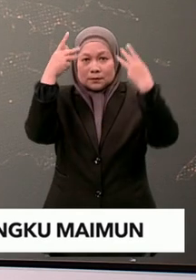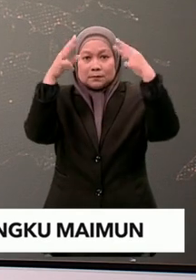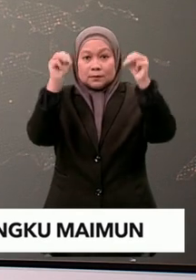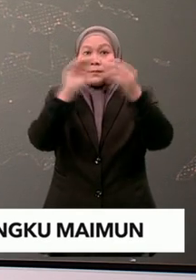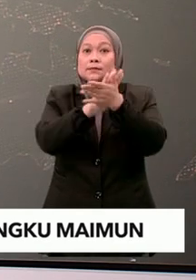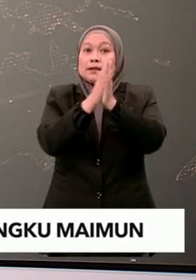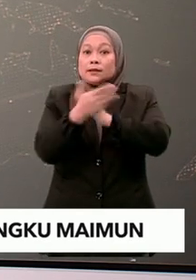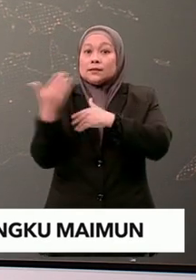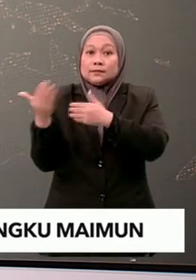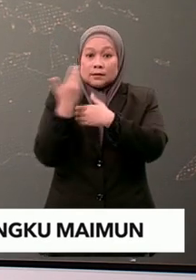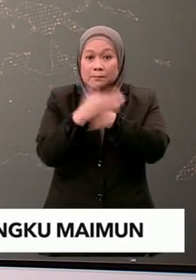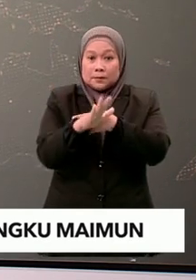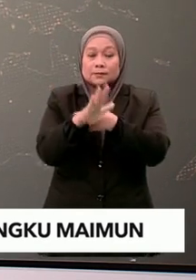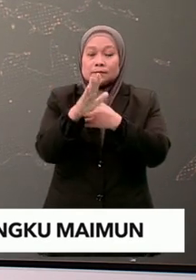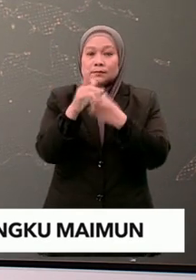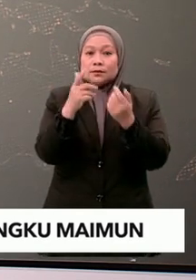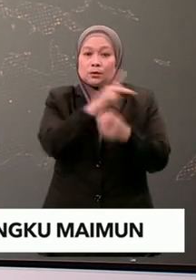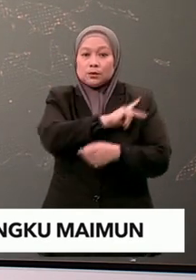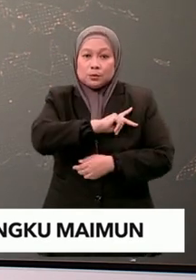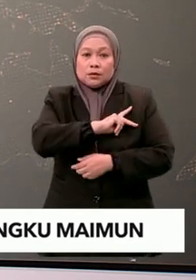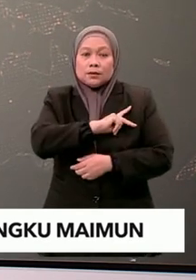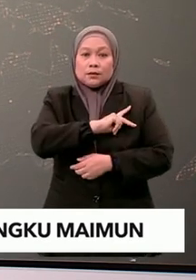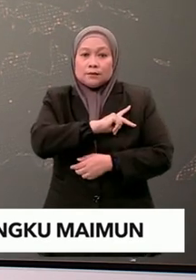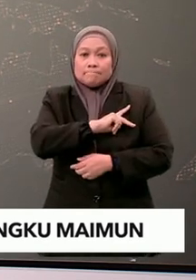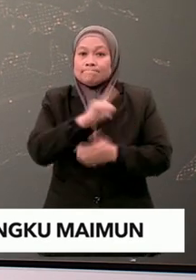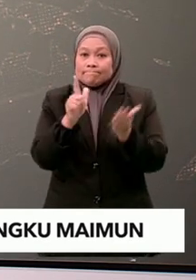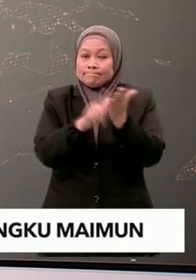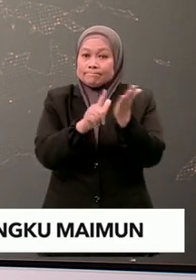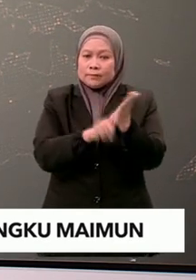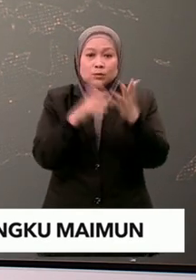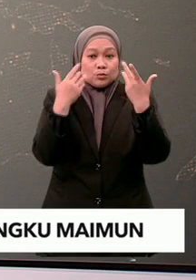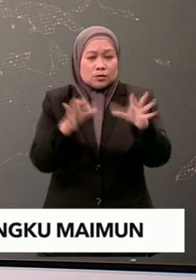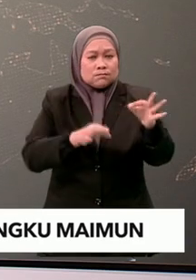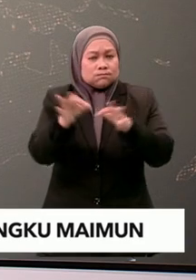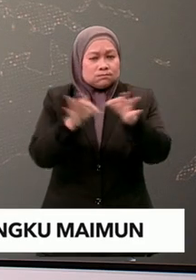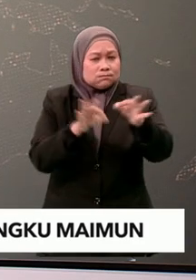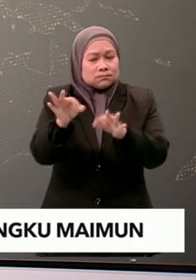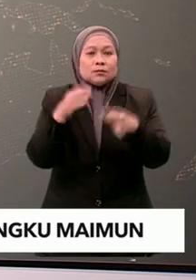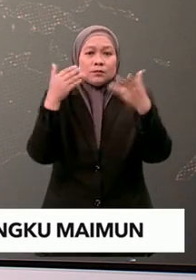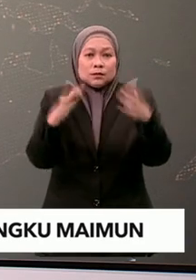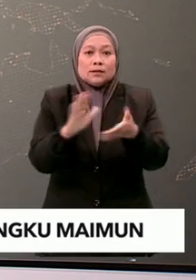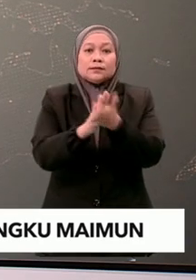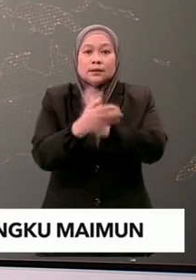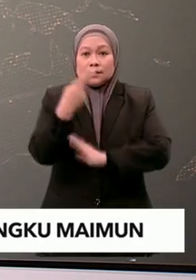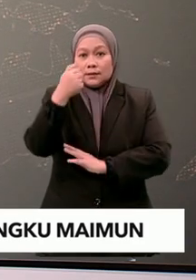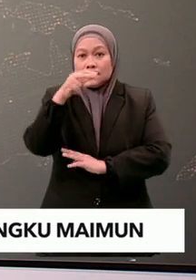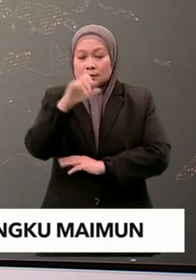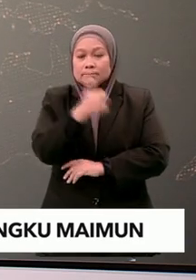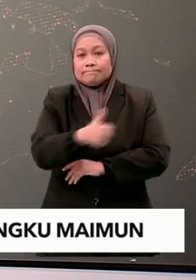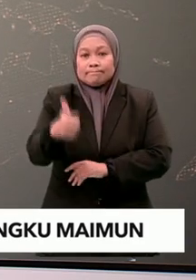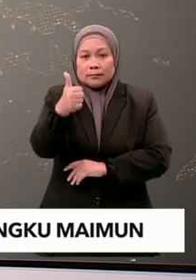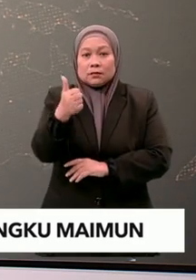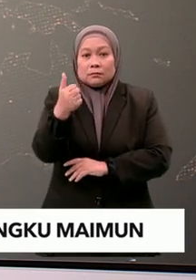sejurus selepas ketua pendakwaan Datuk visittobatam selesai dengan hujjah hadits hanya Hisyam sekali lagi bangkit